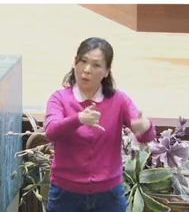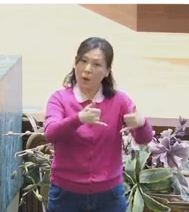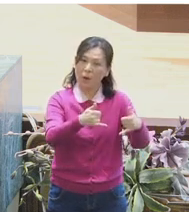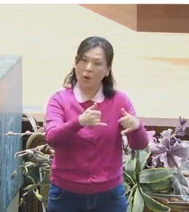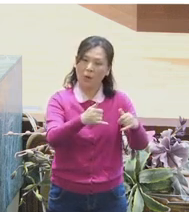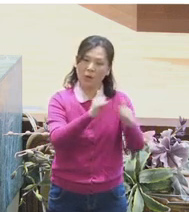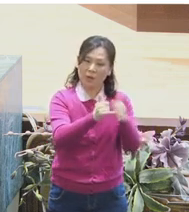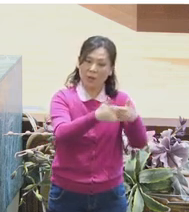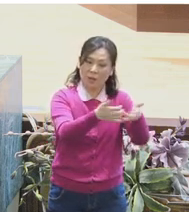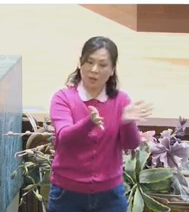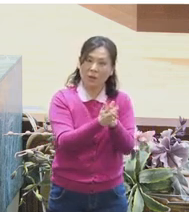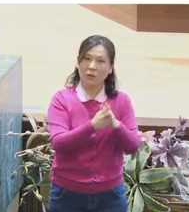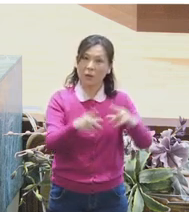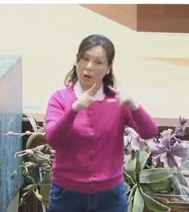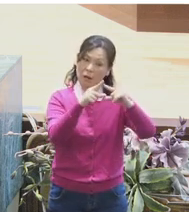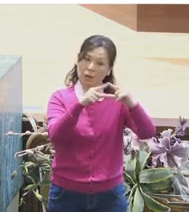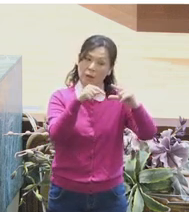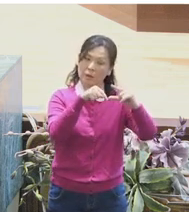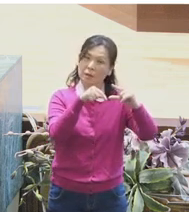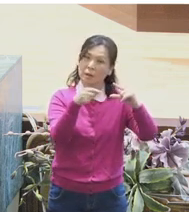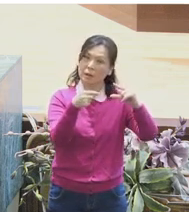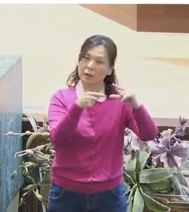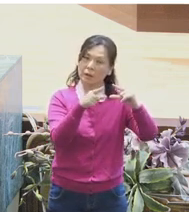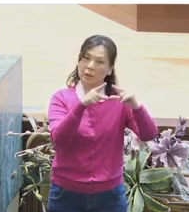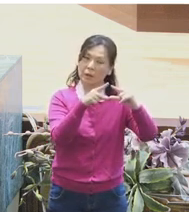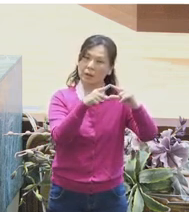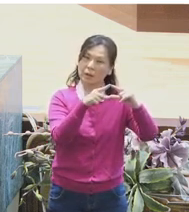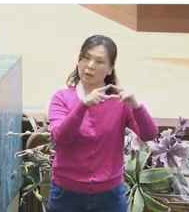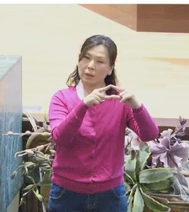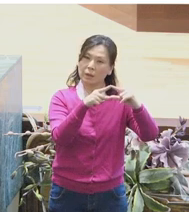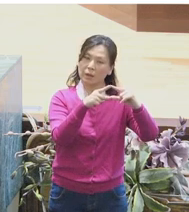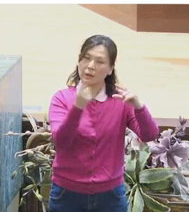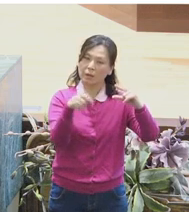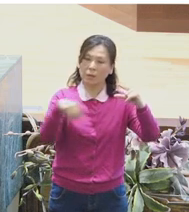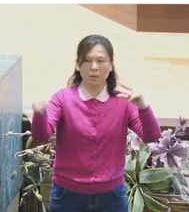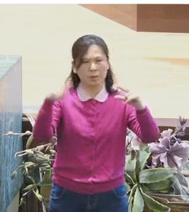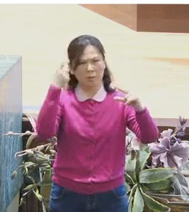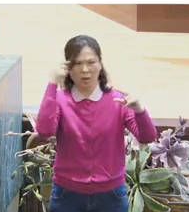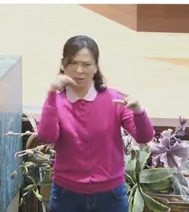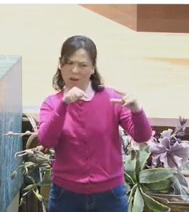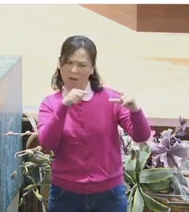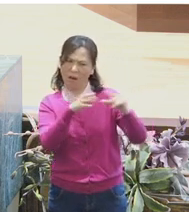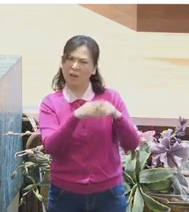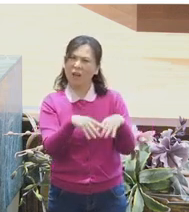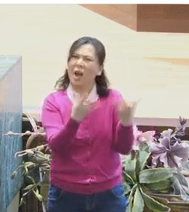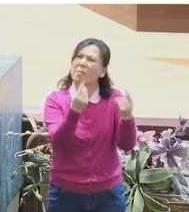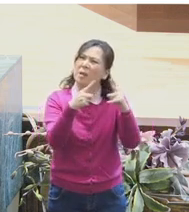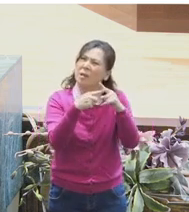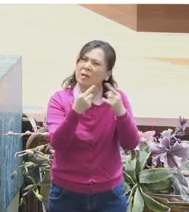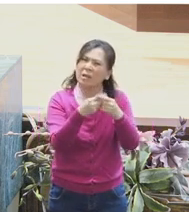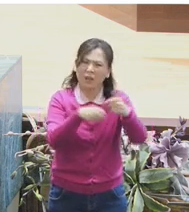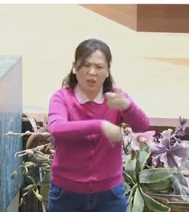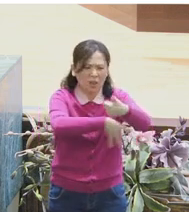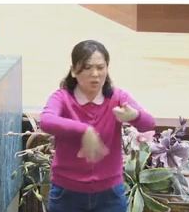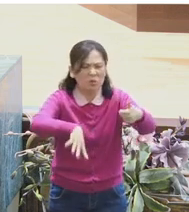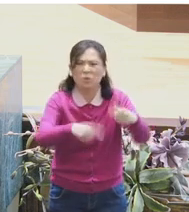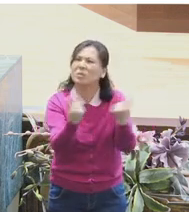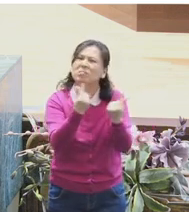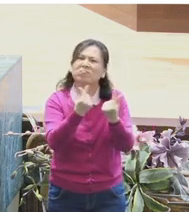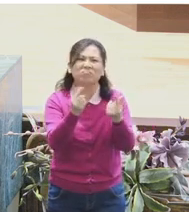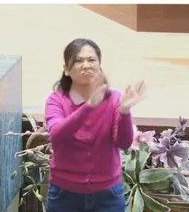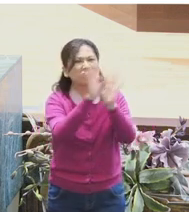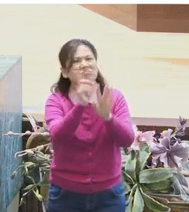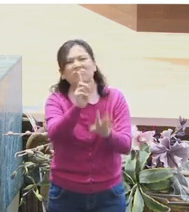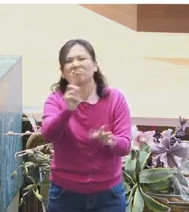角形也变成就是说大家觉得说，哎，我们没有办法想象没有人的组织是什么，你还是要告诉我